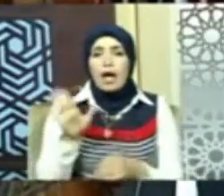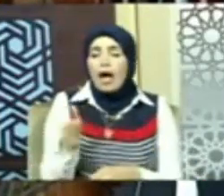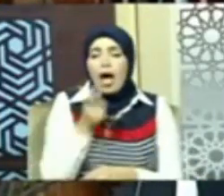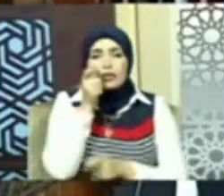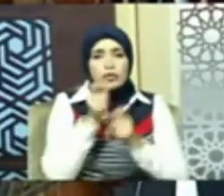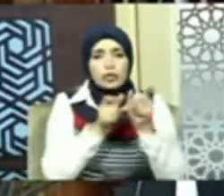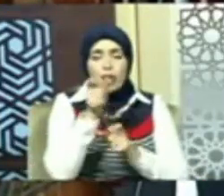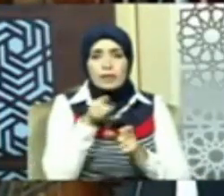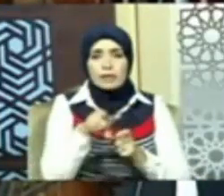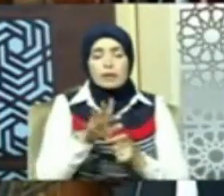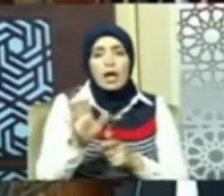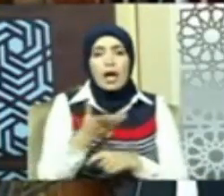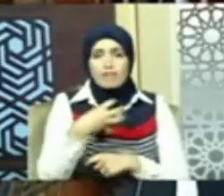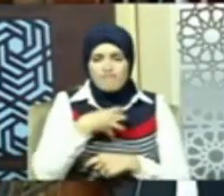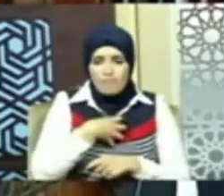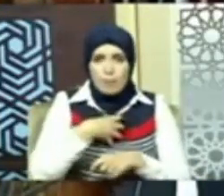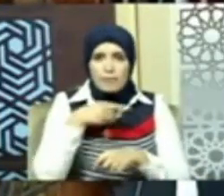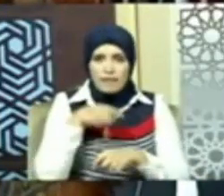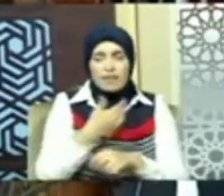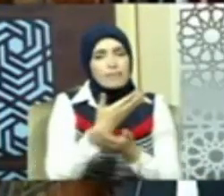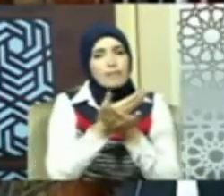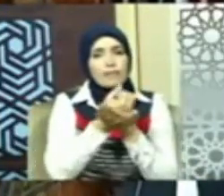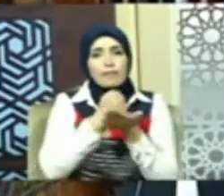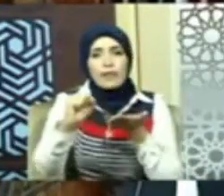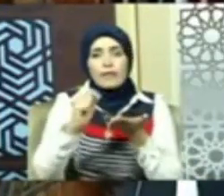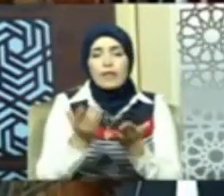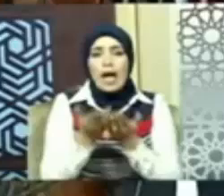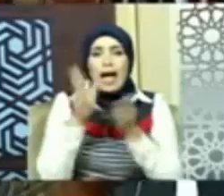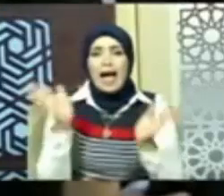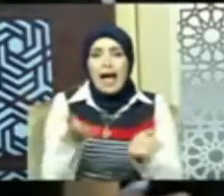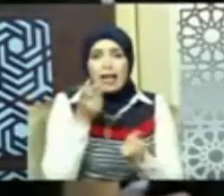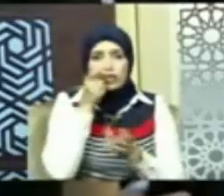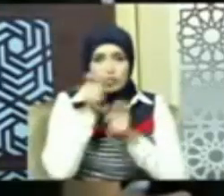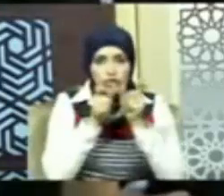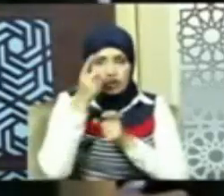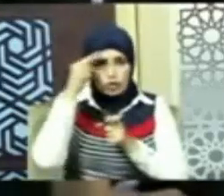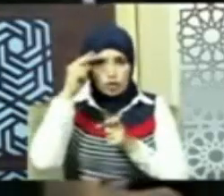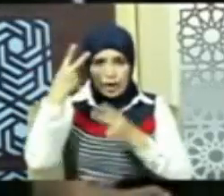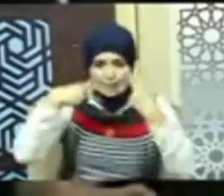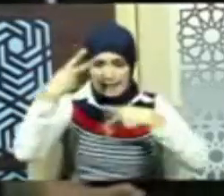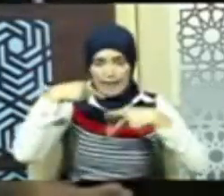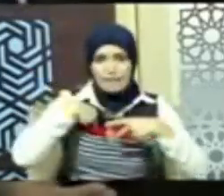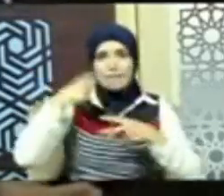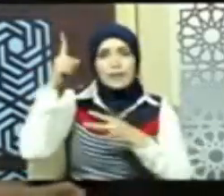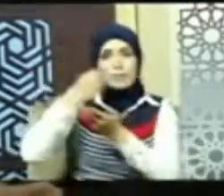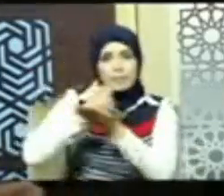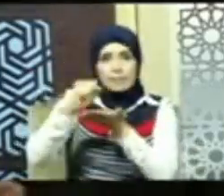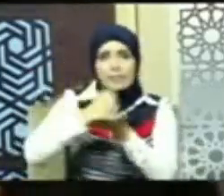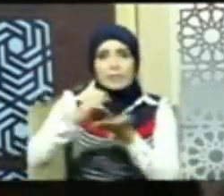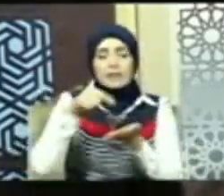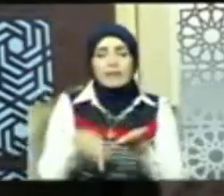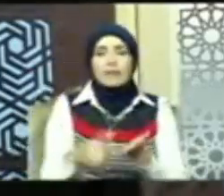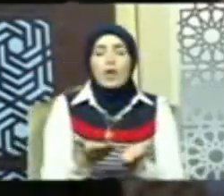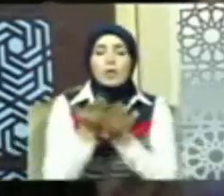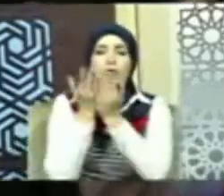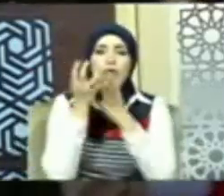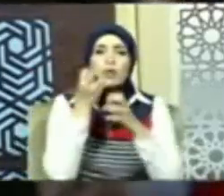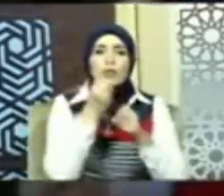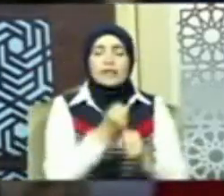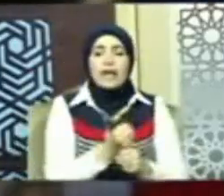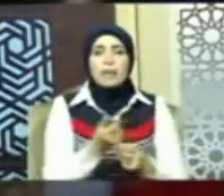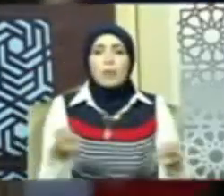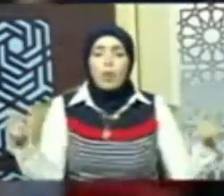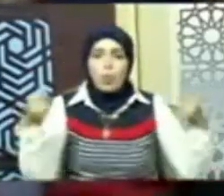شفيته، ولا همّا إلا فرجته، ولا دينا إلا سددته. وصل اللهم وسلم